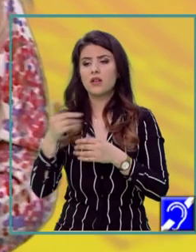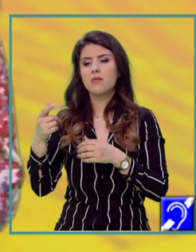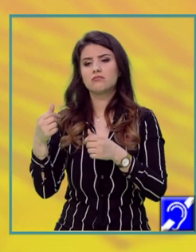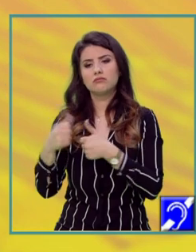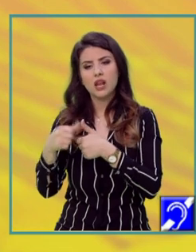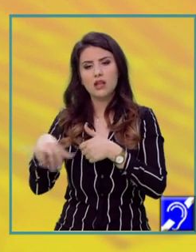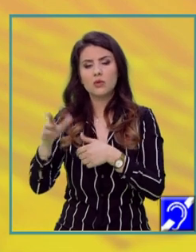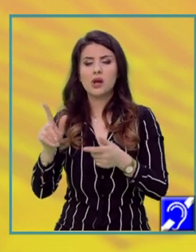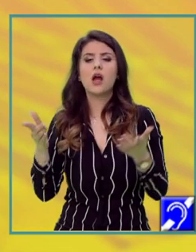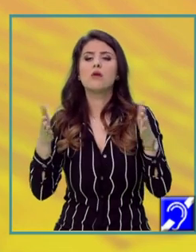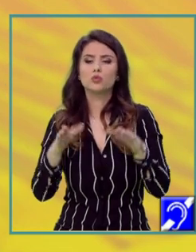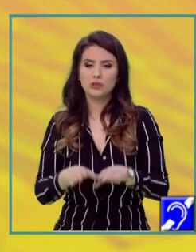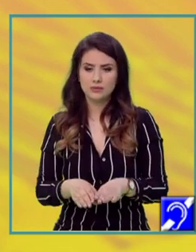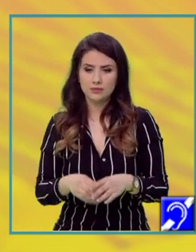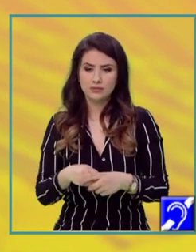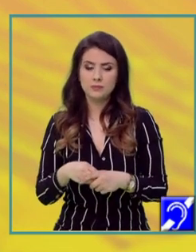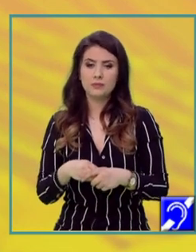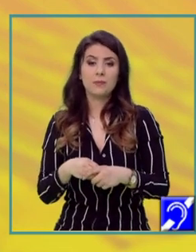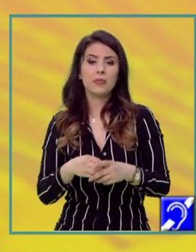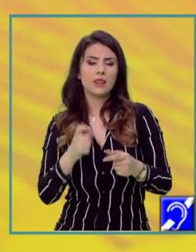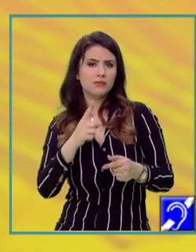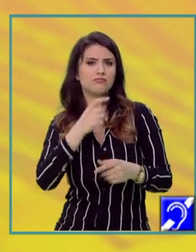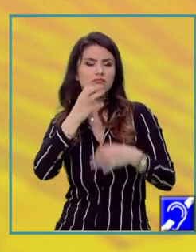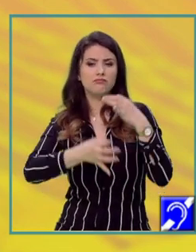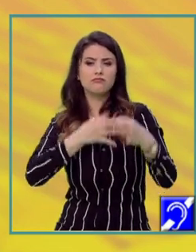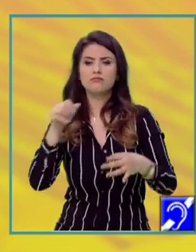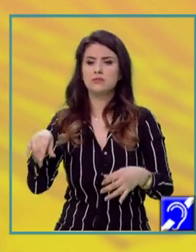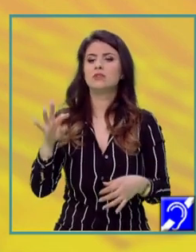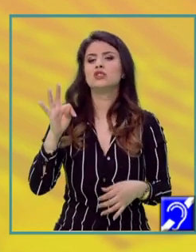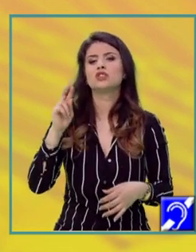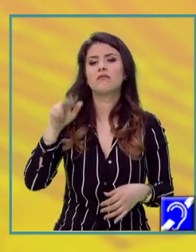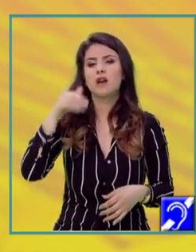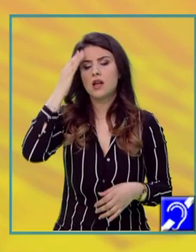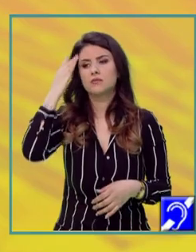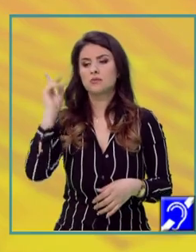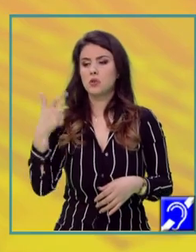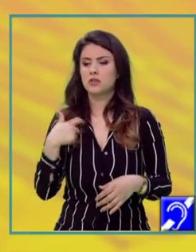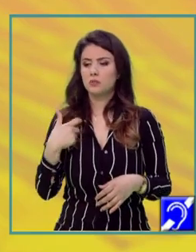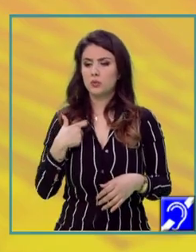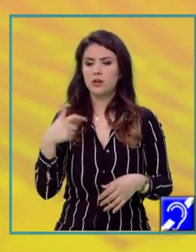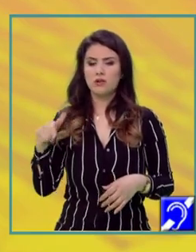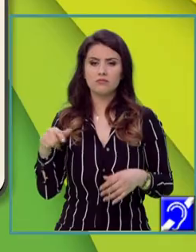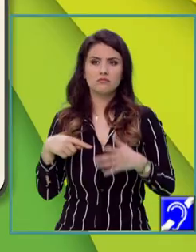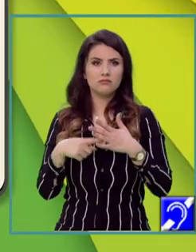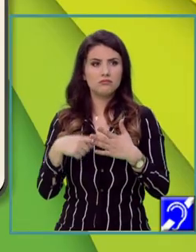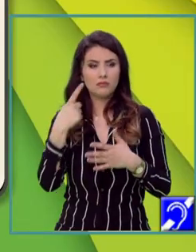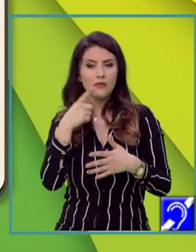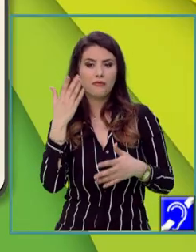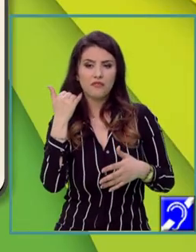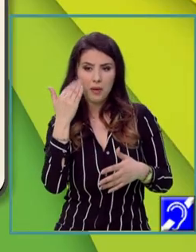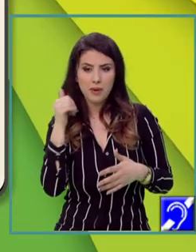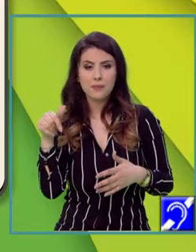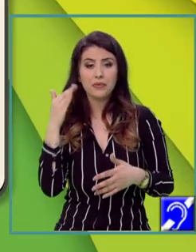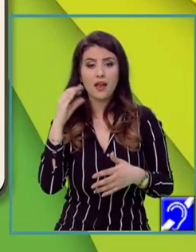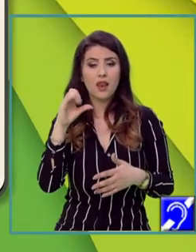din confesiune a proteja comisului se poate constitui un portret fizic al personajului feminin e la este o